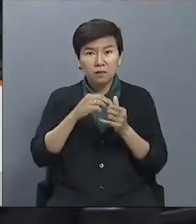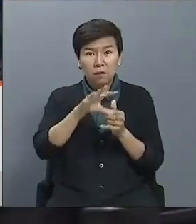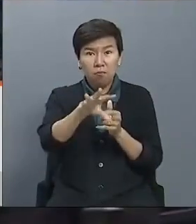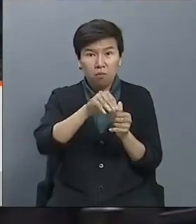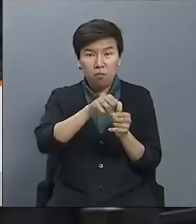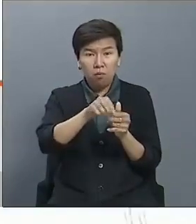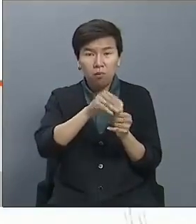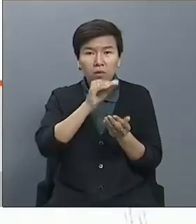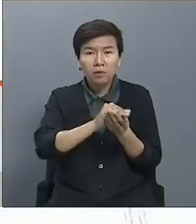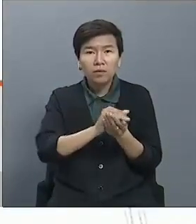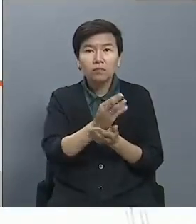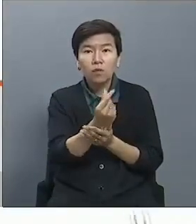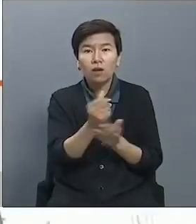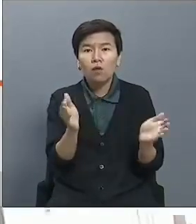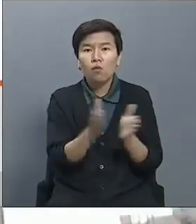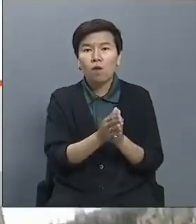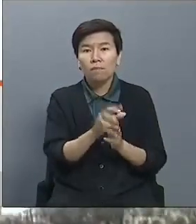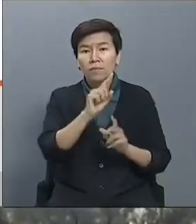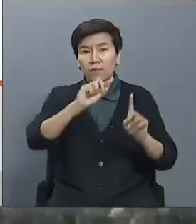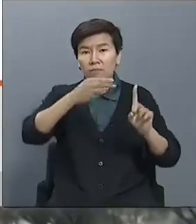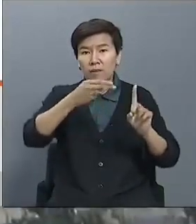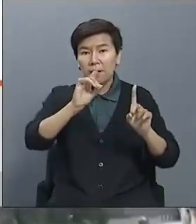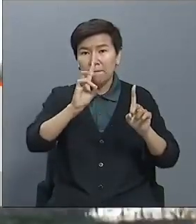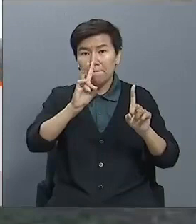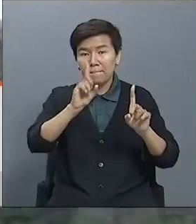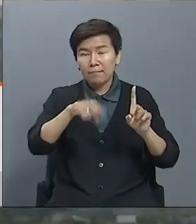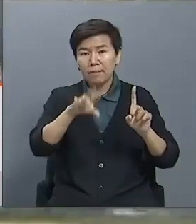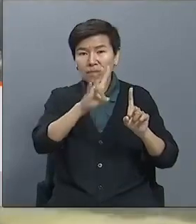คนส่งผลให้ยอดผู้ติดเชื้อสะสมเพิ่มเป็น17600 60